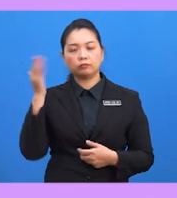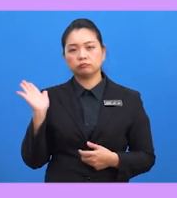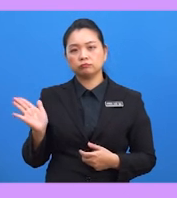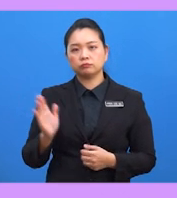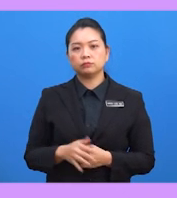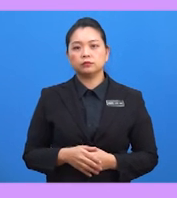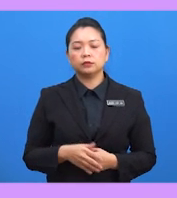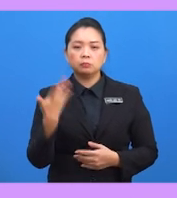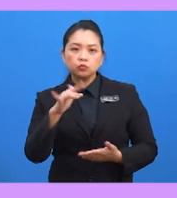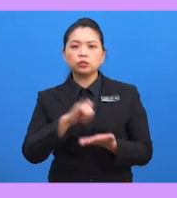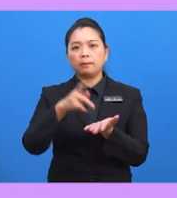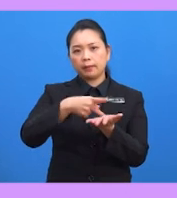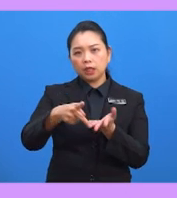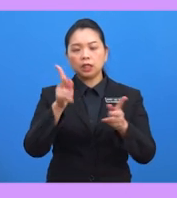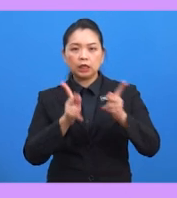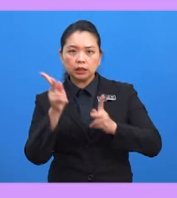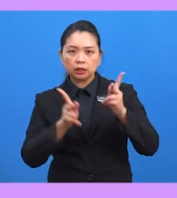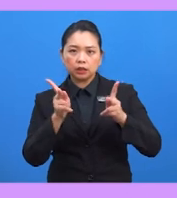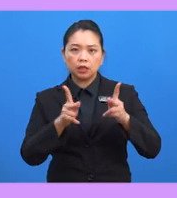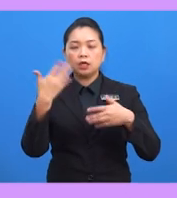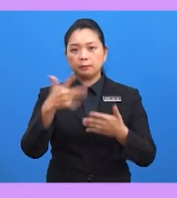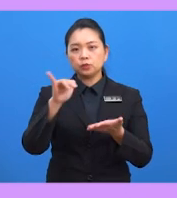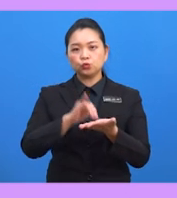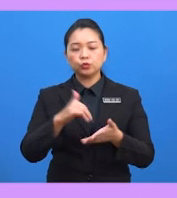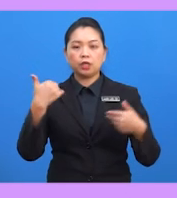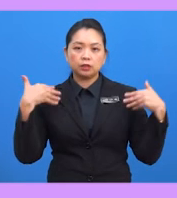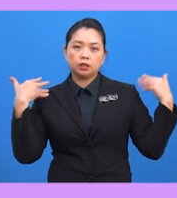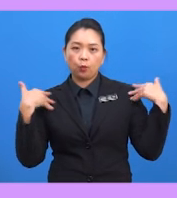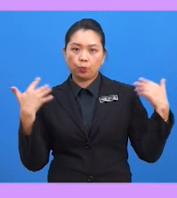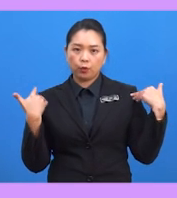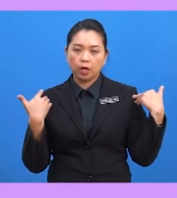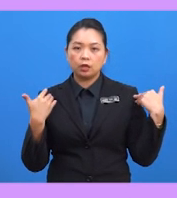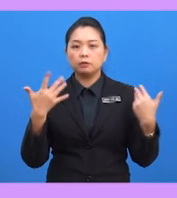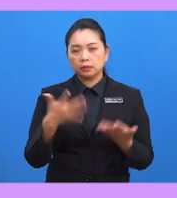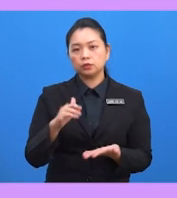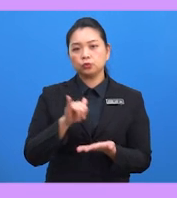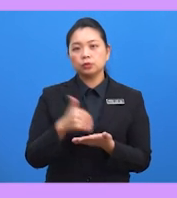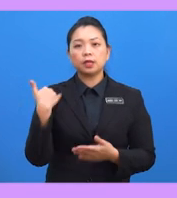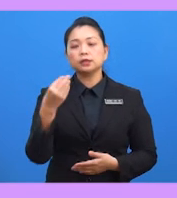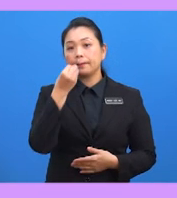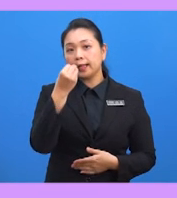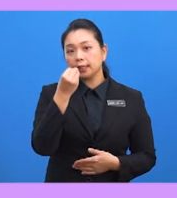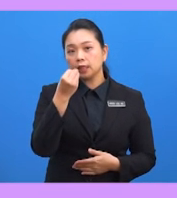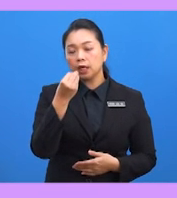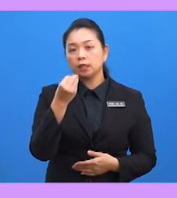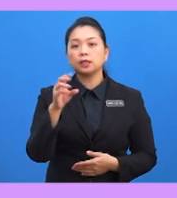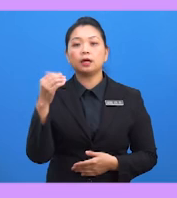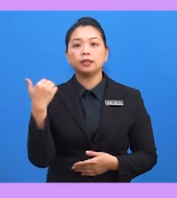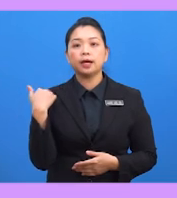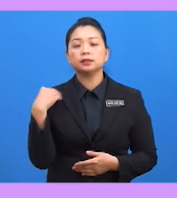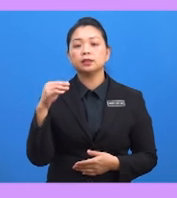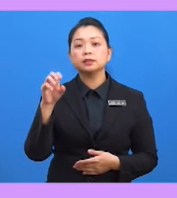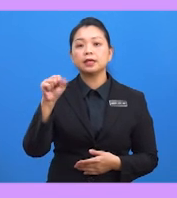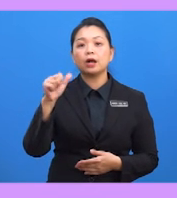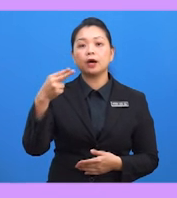RM450. Ansuran kereta adalah RM700. Hiburan RM400. Makanan RM700. Amanah saham